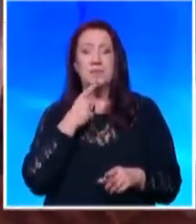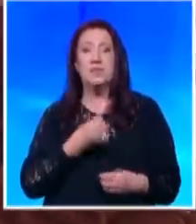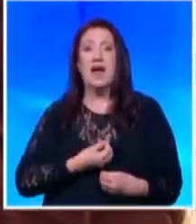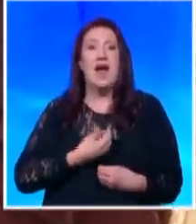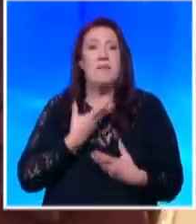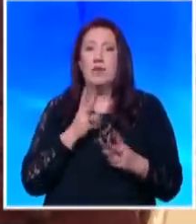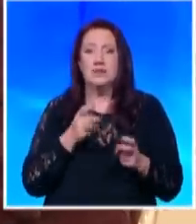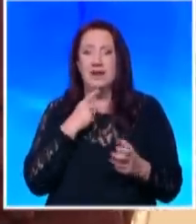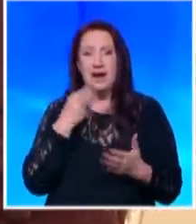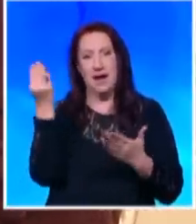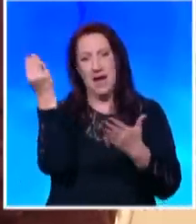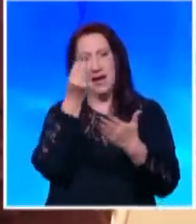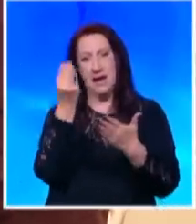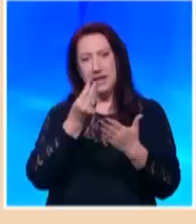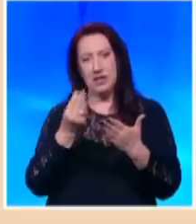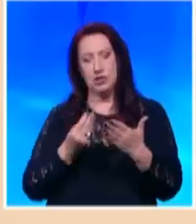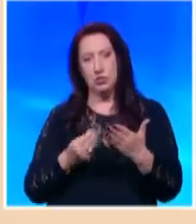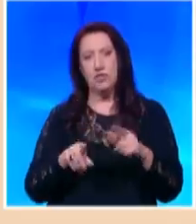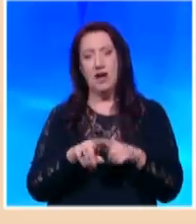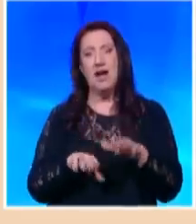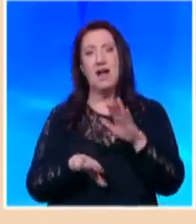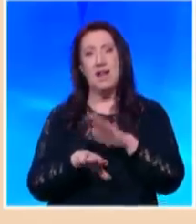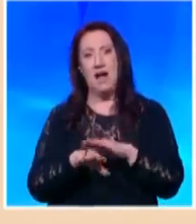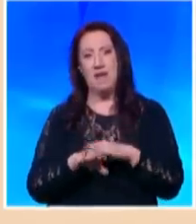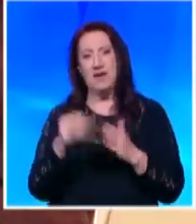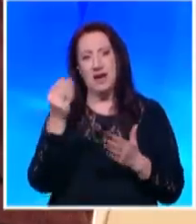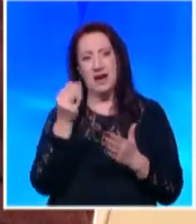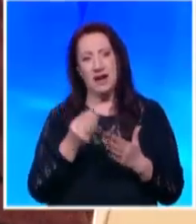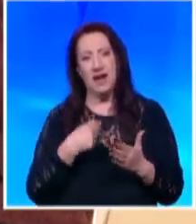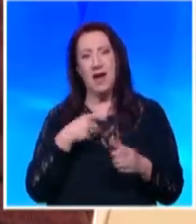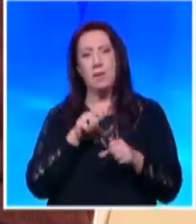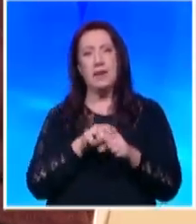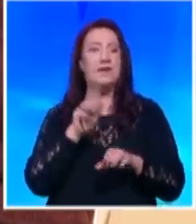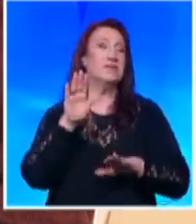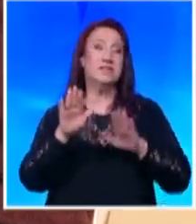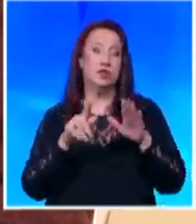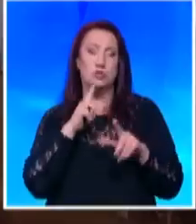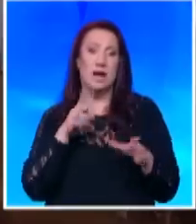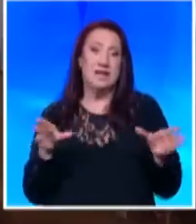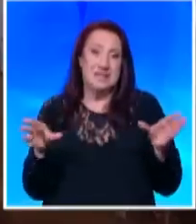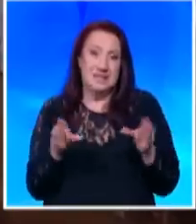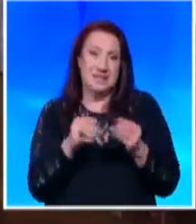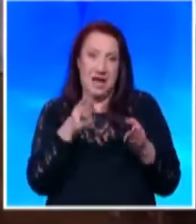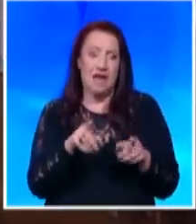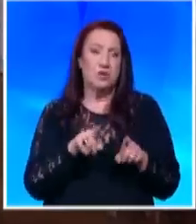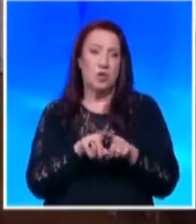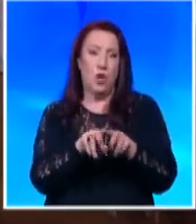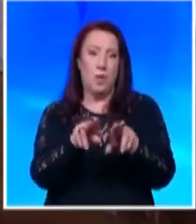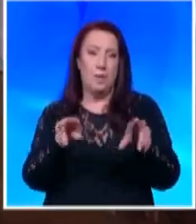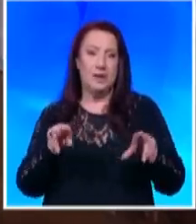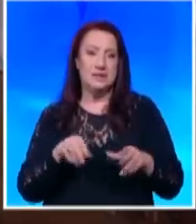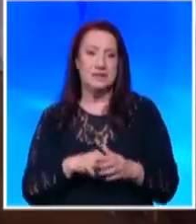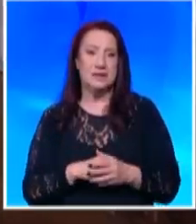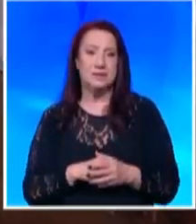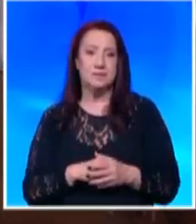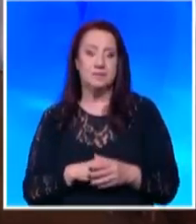арт-терапия. Рисува картини с лявата ръка и се радва на поредна изложба, но плътно до нея са близките й. На